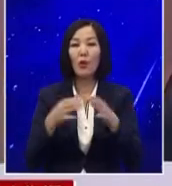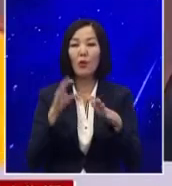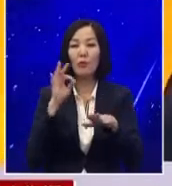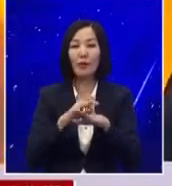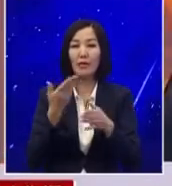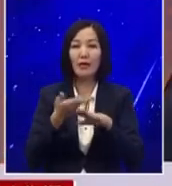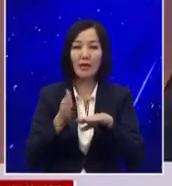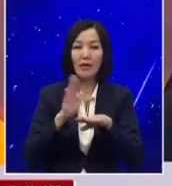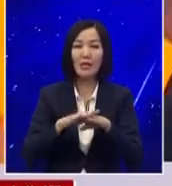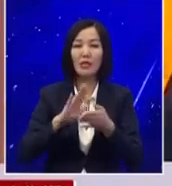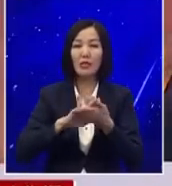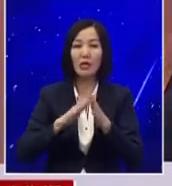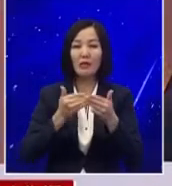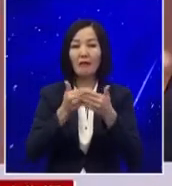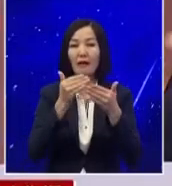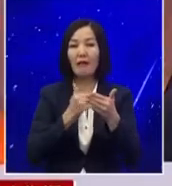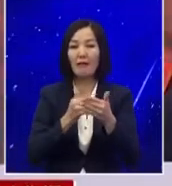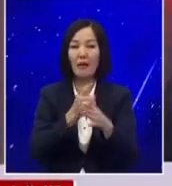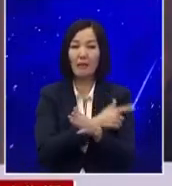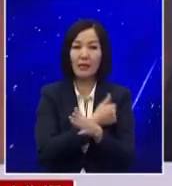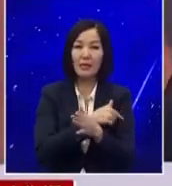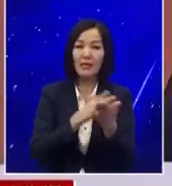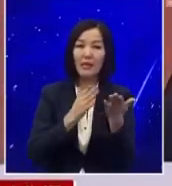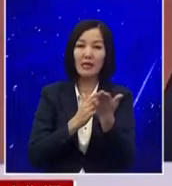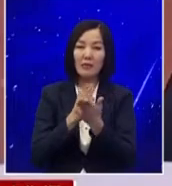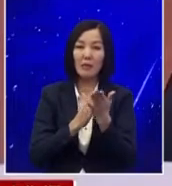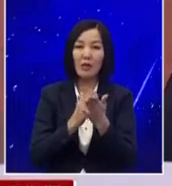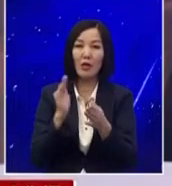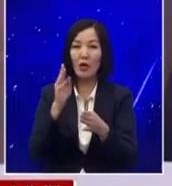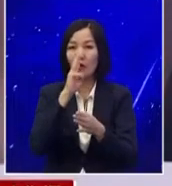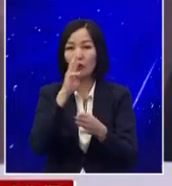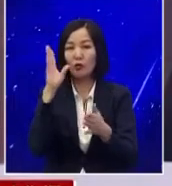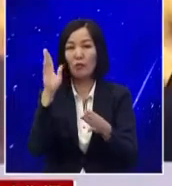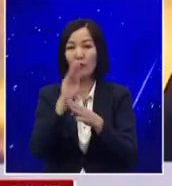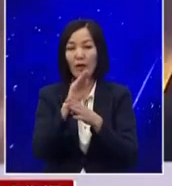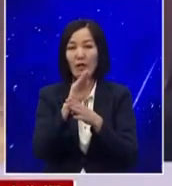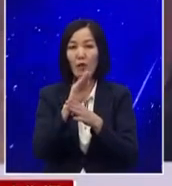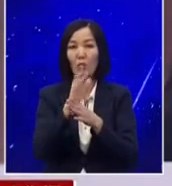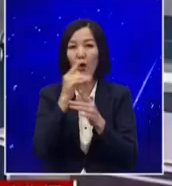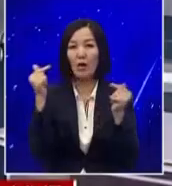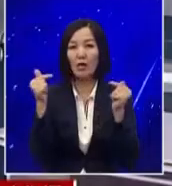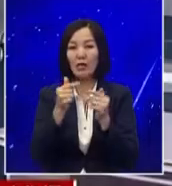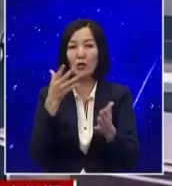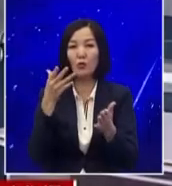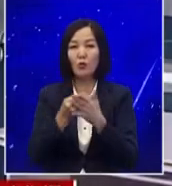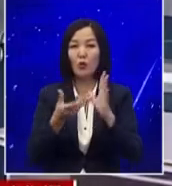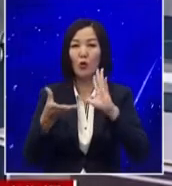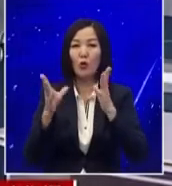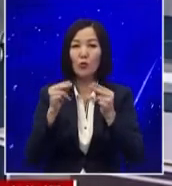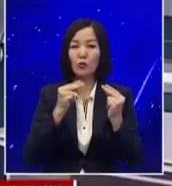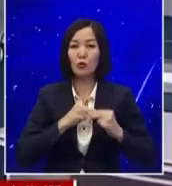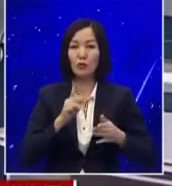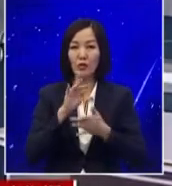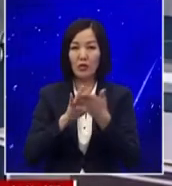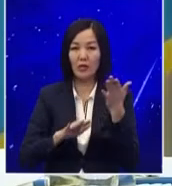күрделі жағдайындағы алдыңғы қатарда тұрған әріптестерімізге үстемақыларды уақытылы және желдер төлеу бойынша өз жұмысын жалғастыратын